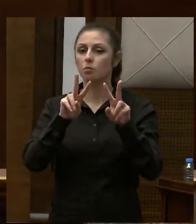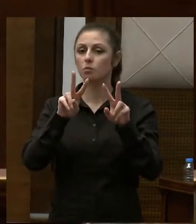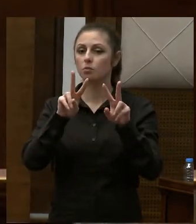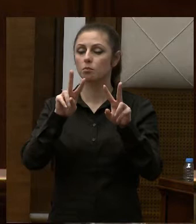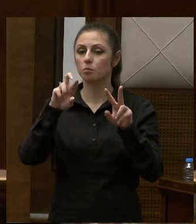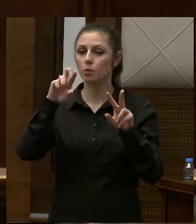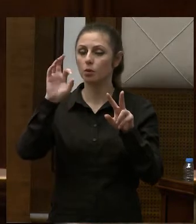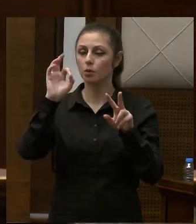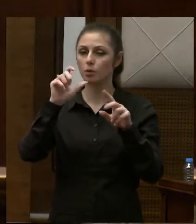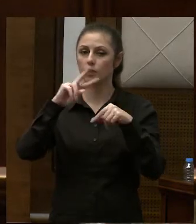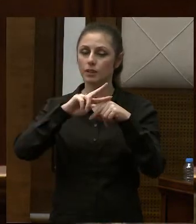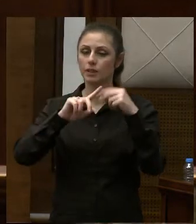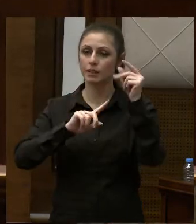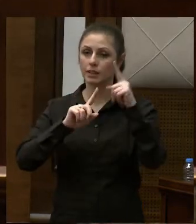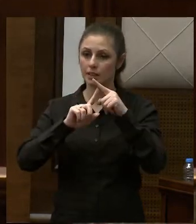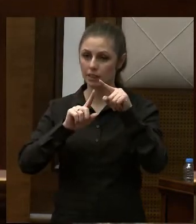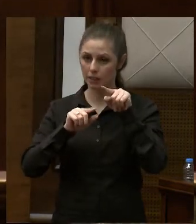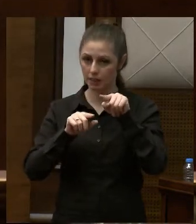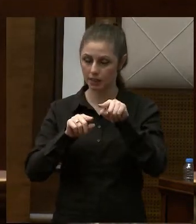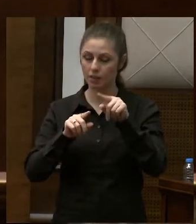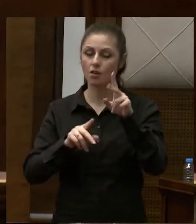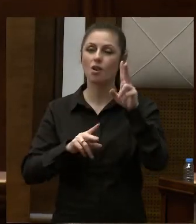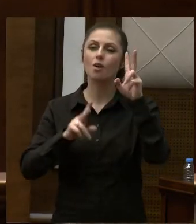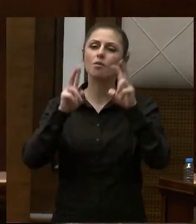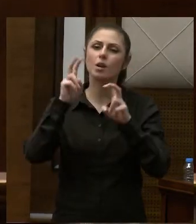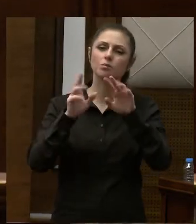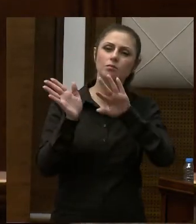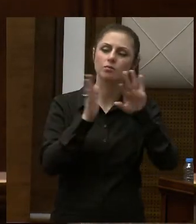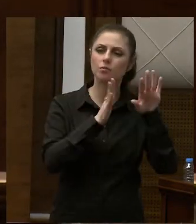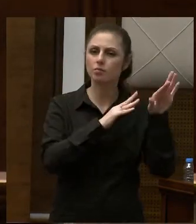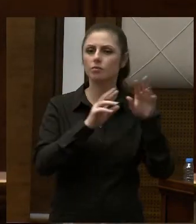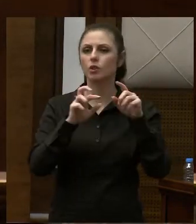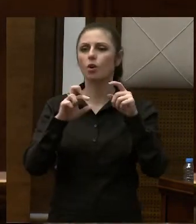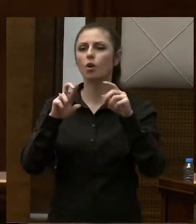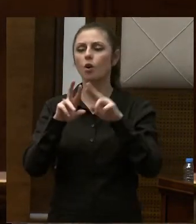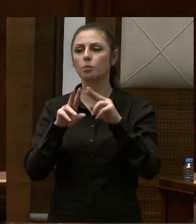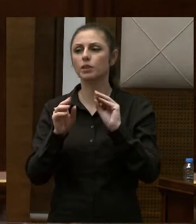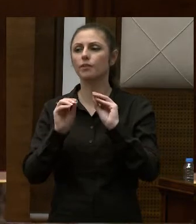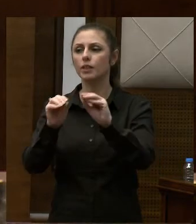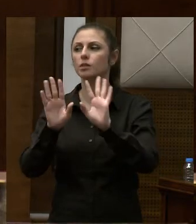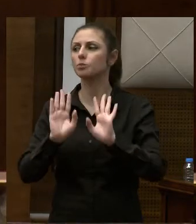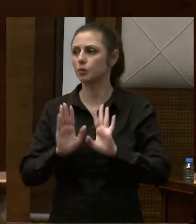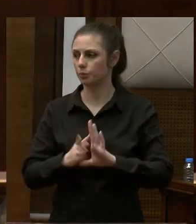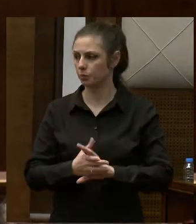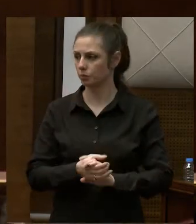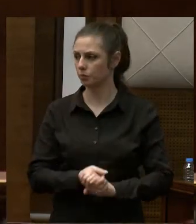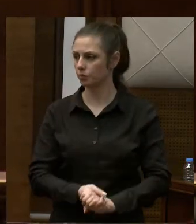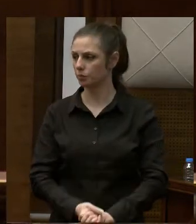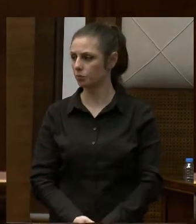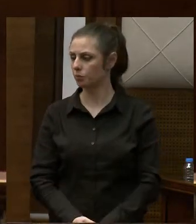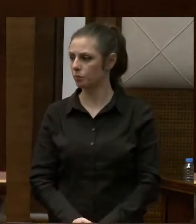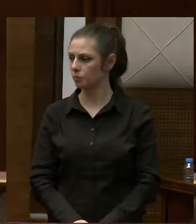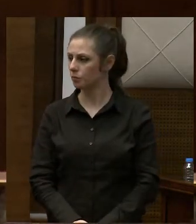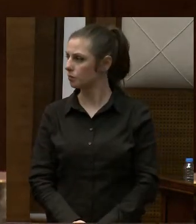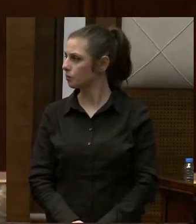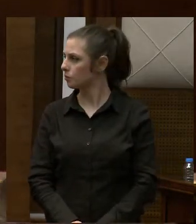Binaların dış cephesinde iş yerleri hariç, fabrikalar hariç kompozitte yasaklıyorsunuz. O var komisyon raporunda başkanım. Peki